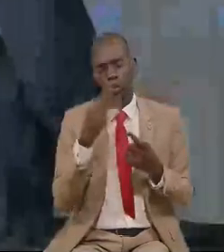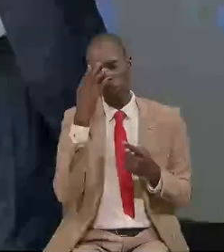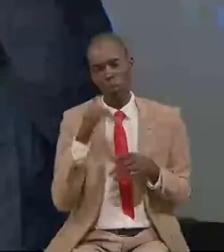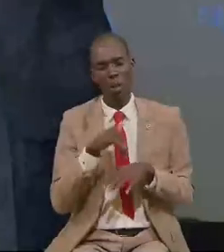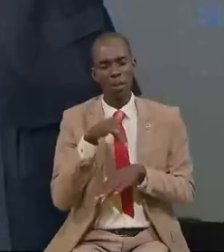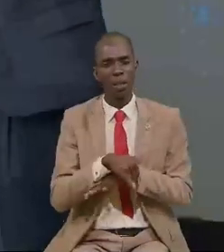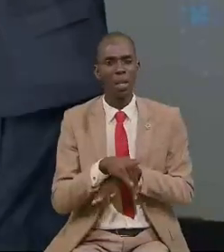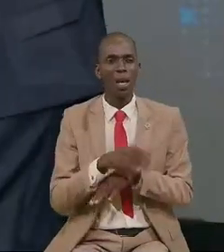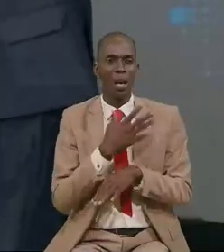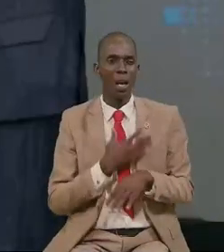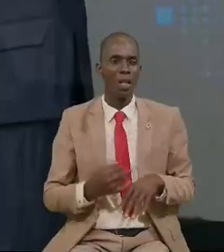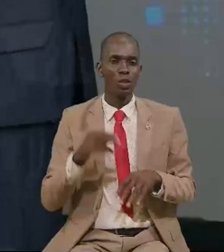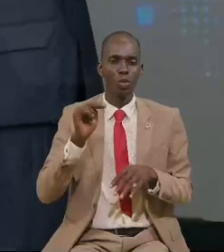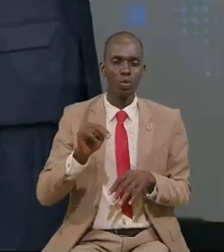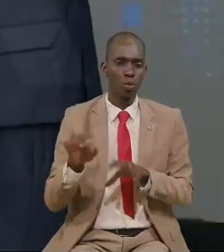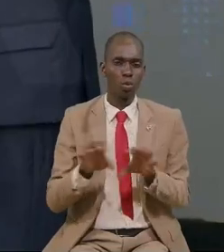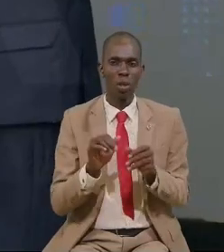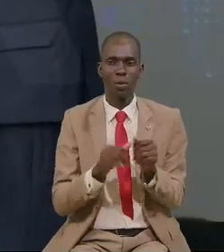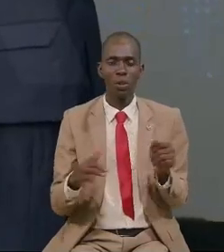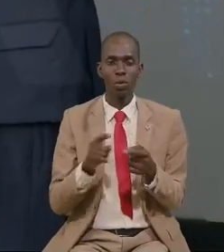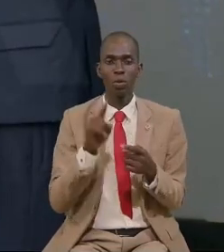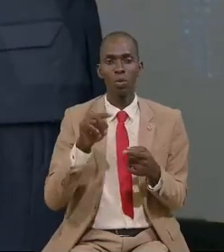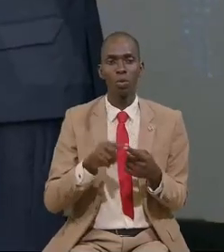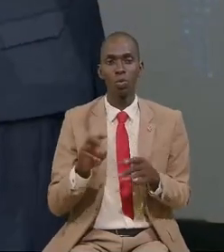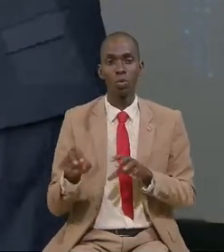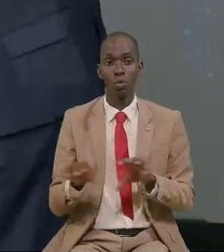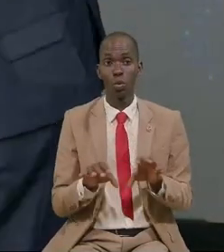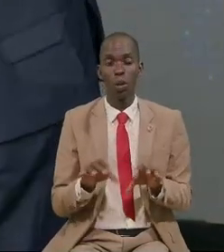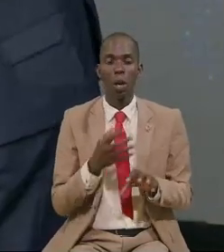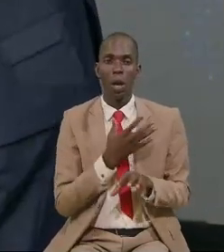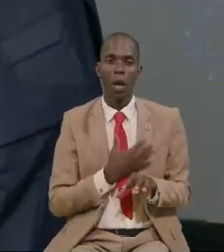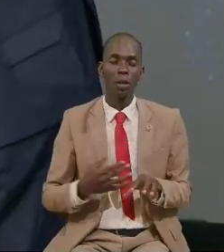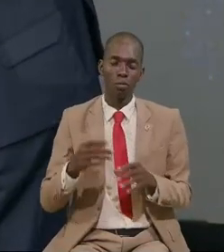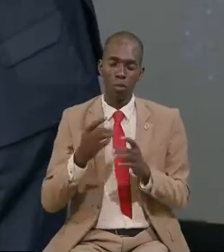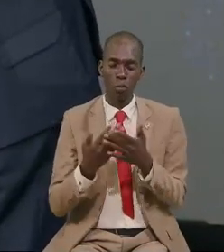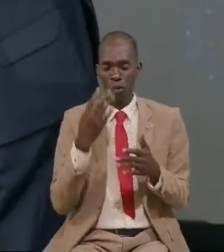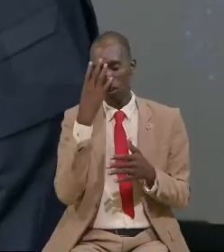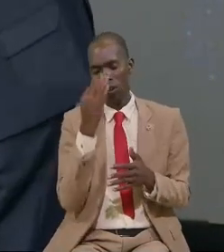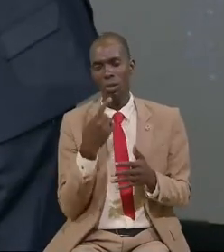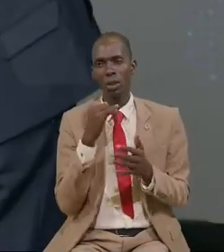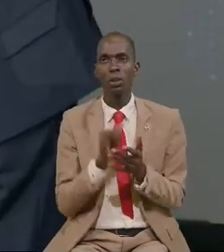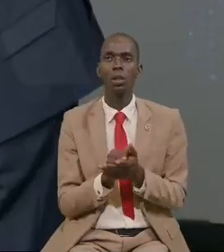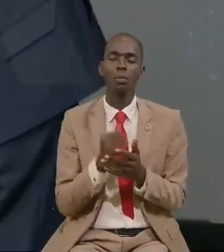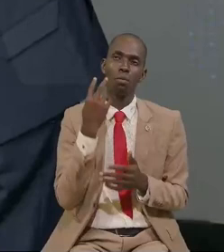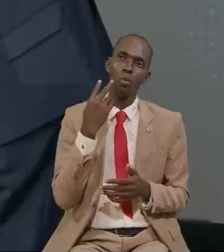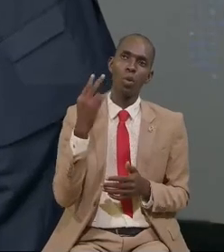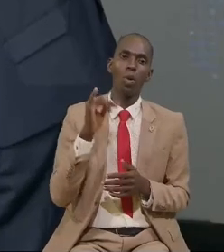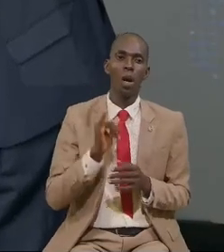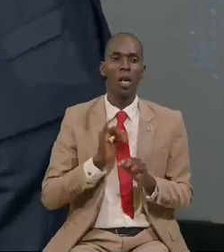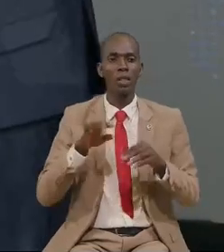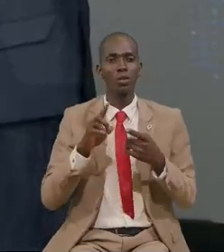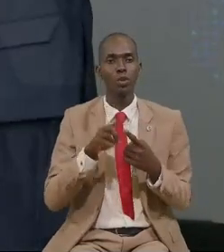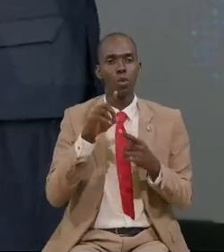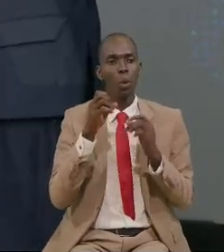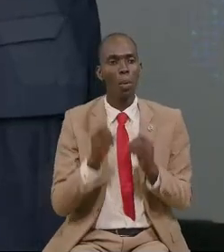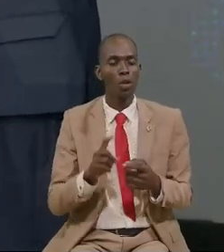dois lire. Et maintenant, avant de dormir, tu dis, voici, je vous ai donné le pouvoir de marcher sur les serpents et les scorpions